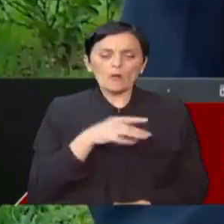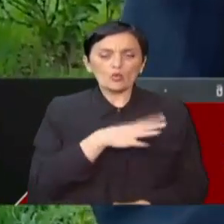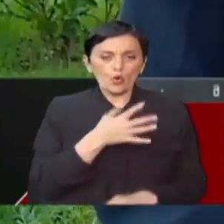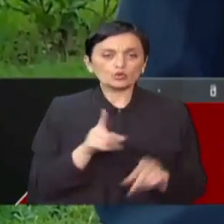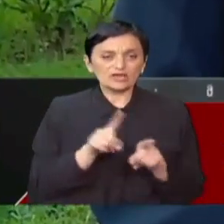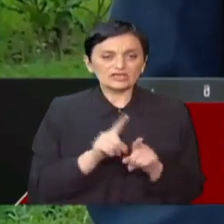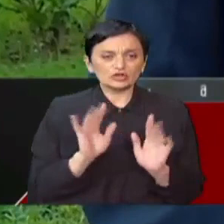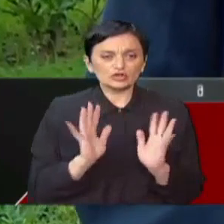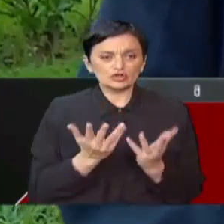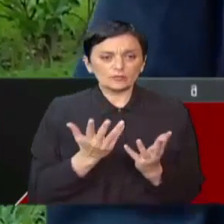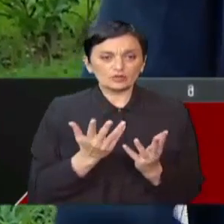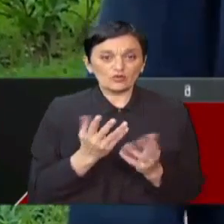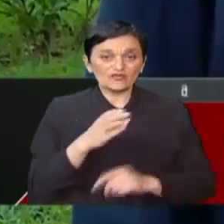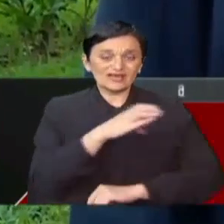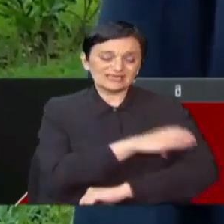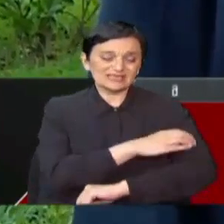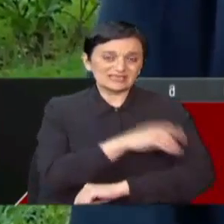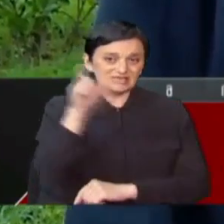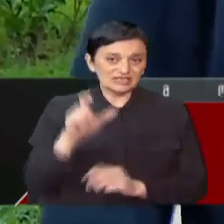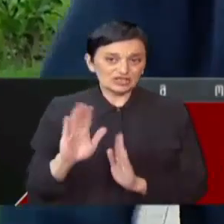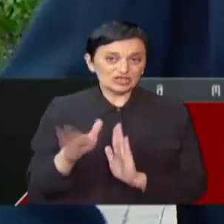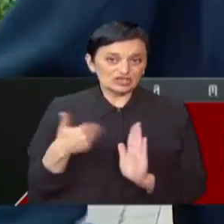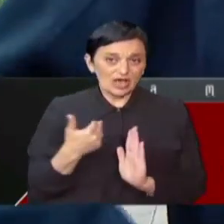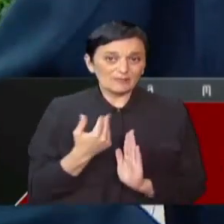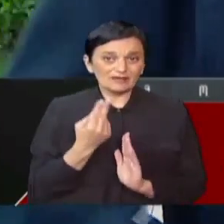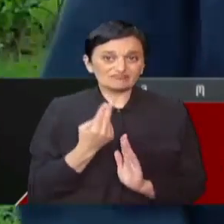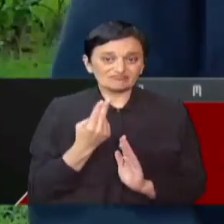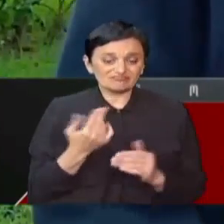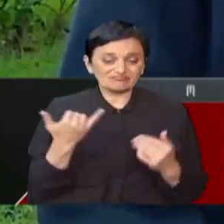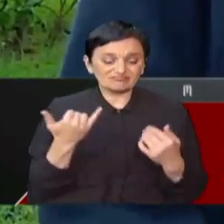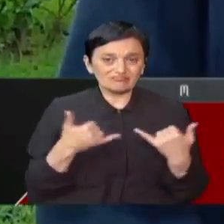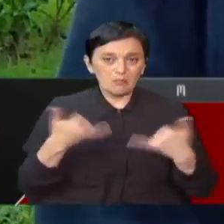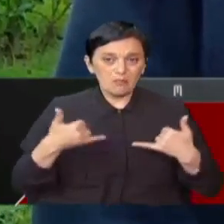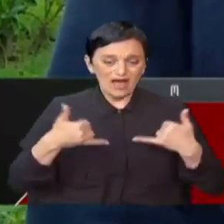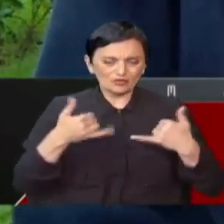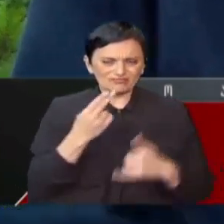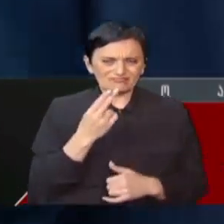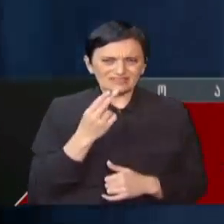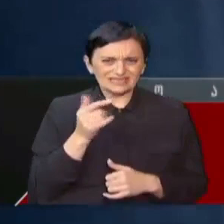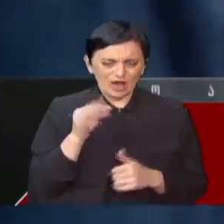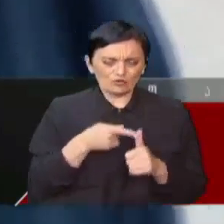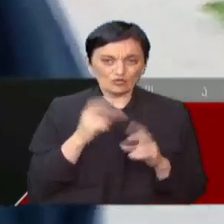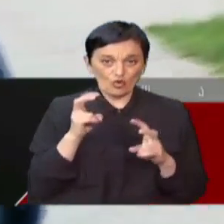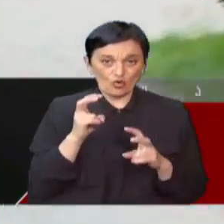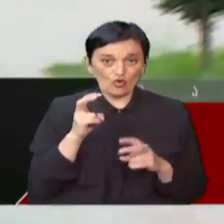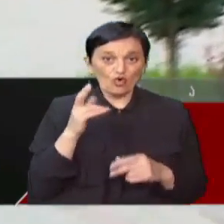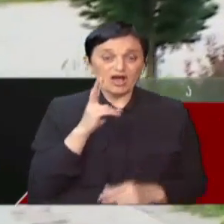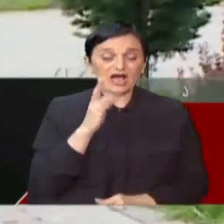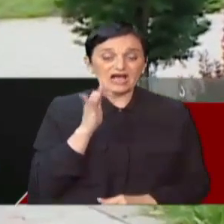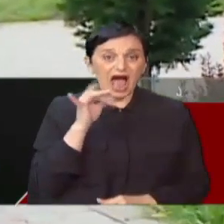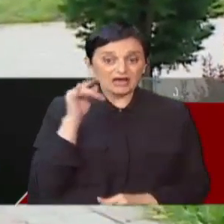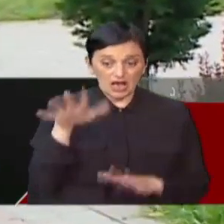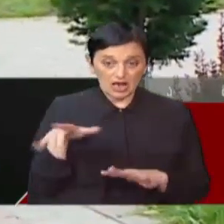ასეთი შემთხვევა, რომ სიძემ გამოიძახა ბეტონის ჩასასხმელი, ეს წეროს ეძახია. ჩამოვიდა ქარელიდან და ზედ